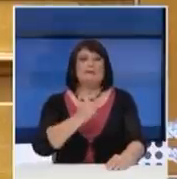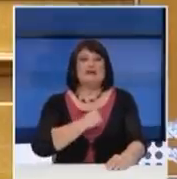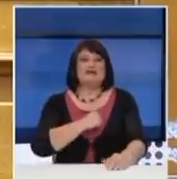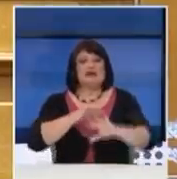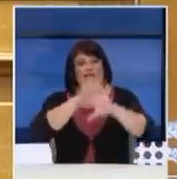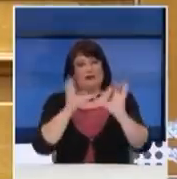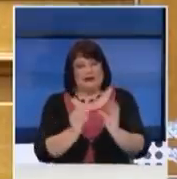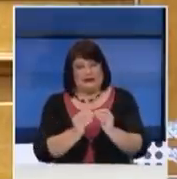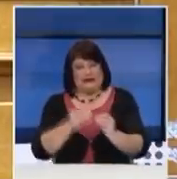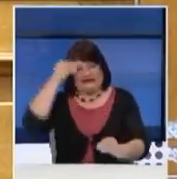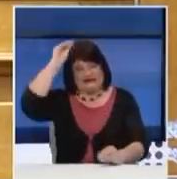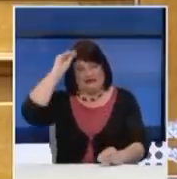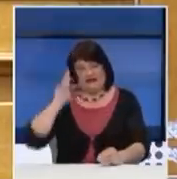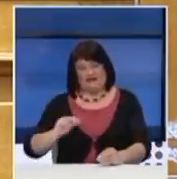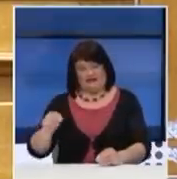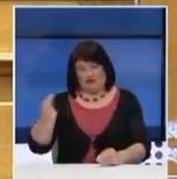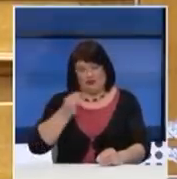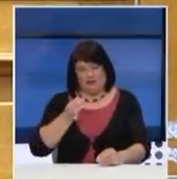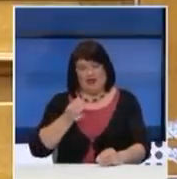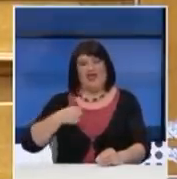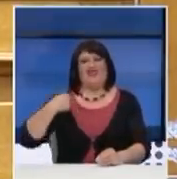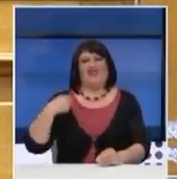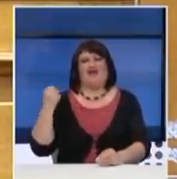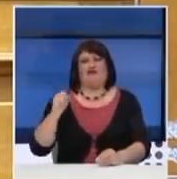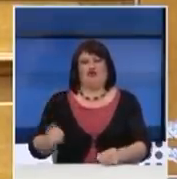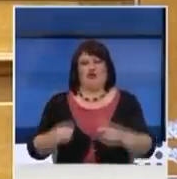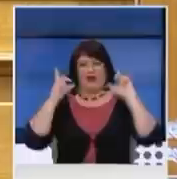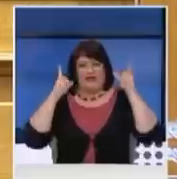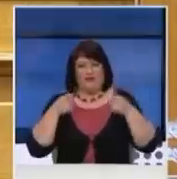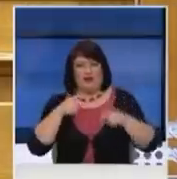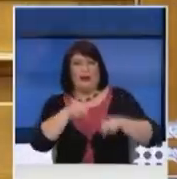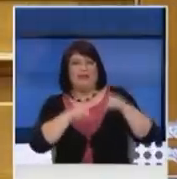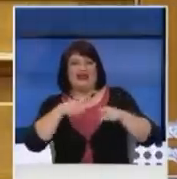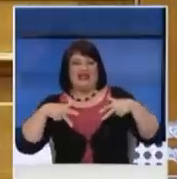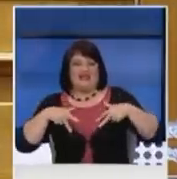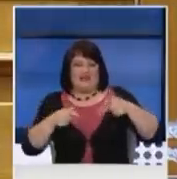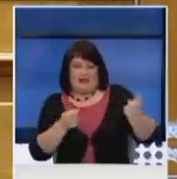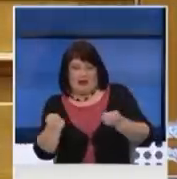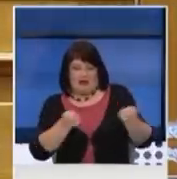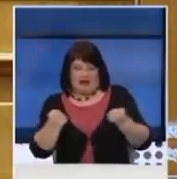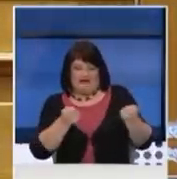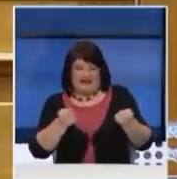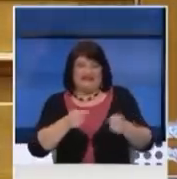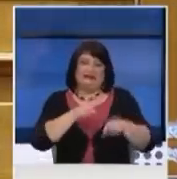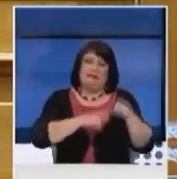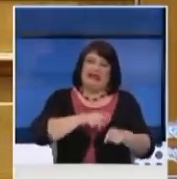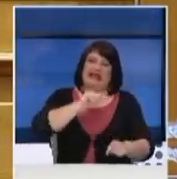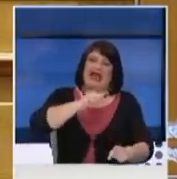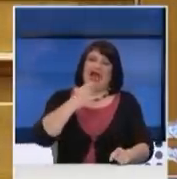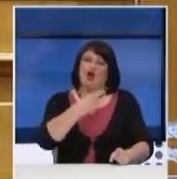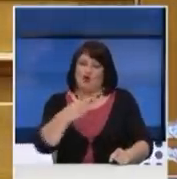ολοκληρωτικό. Το είπε και ο κύριος Τσίπρας. Επειδή διαφωνούμε με τη Νέα Δημοκρατία στη μερική διακυβέρνηση, στη μερική ΑΟΣ,